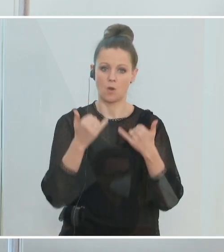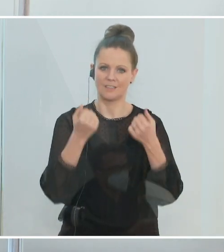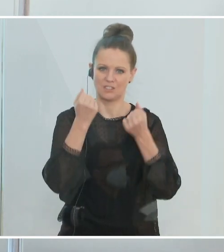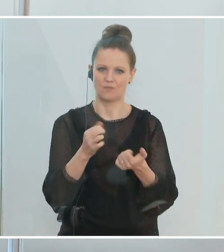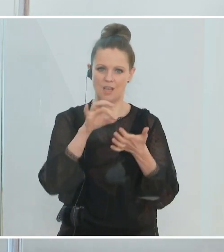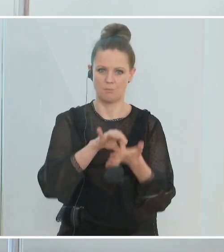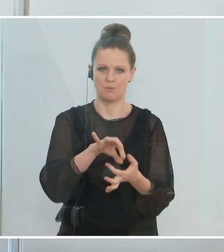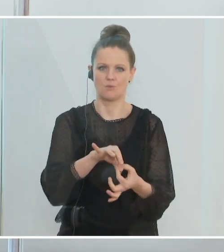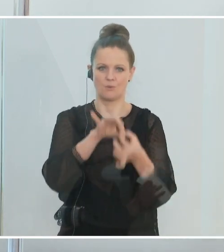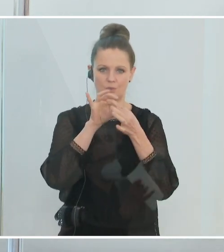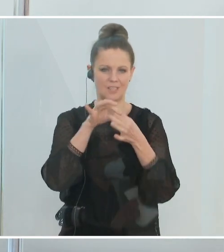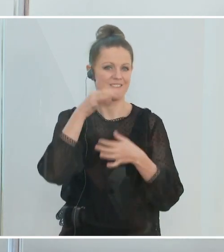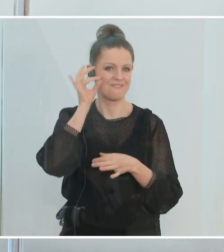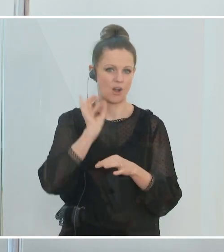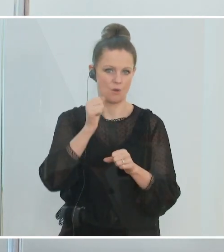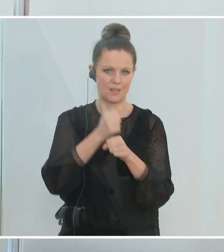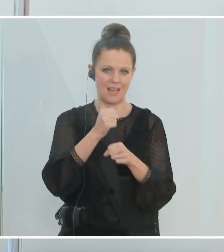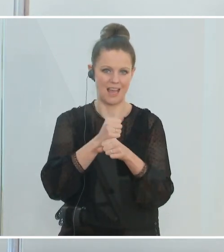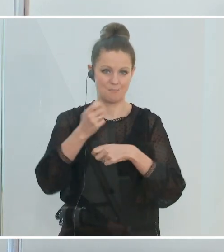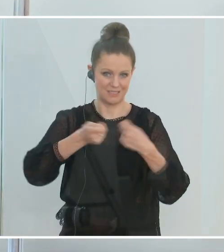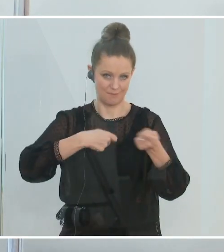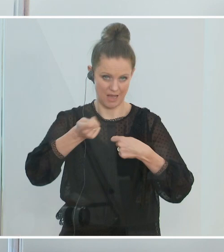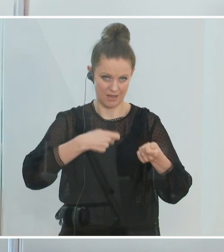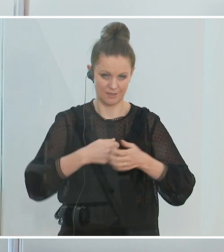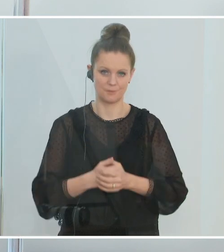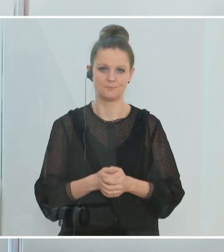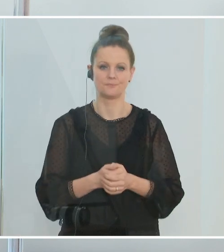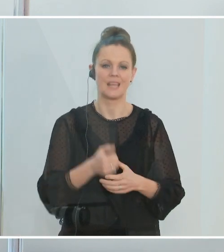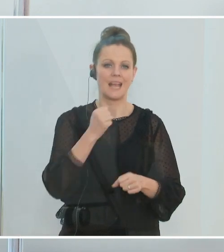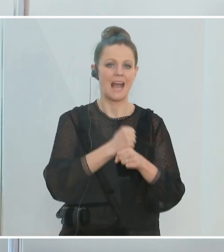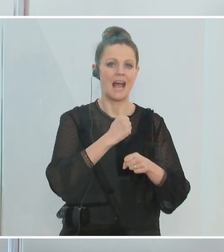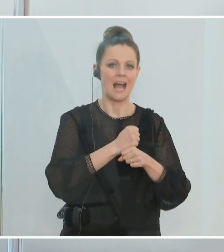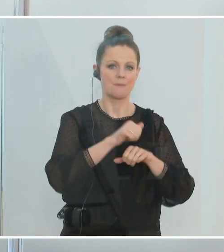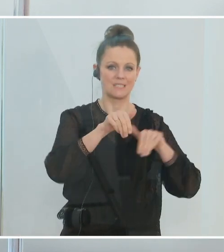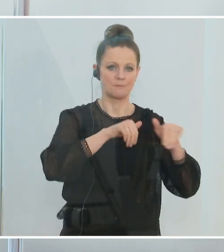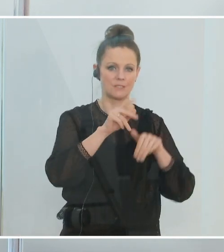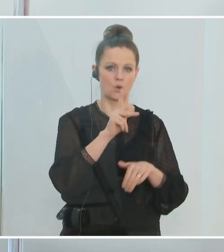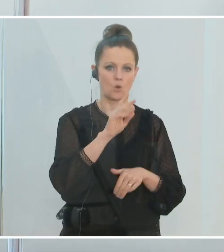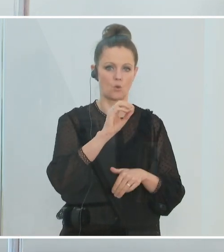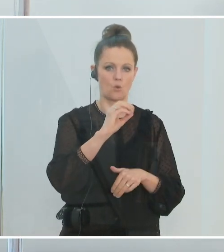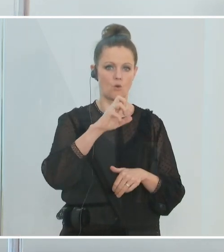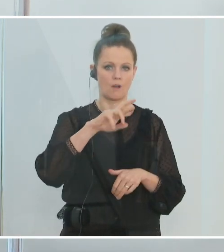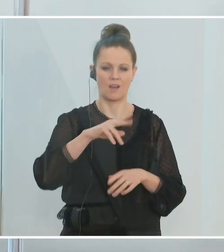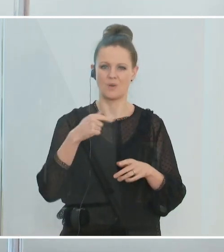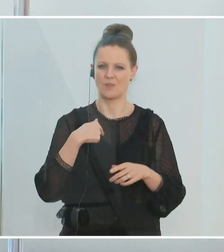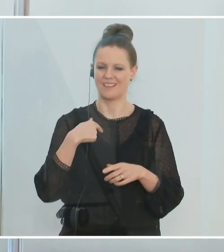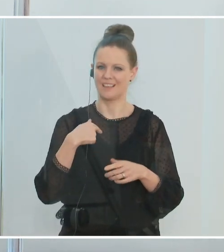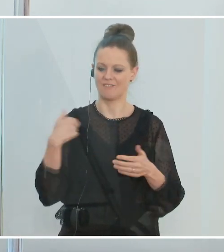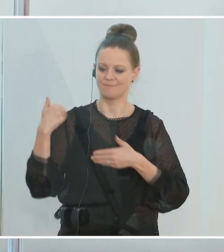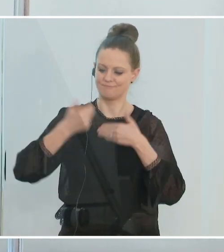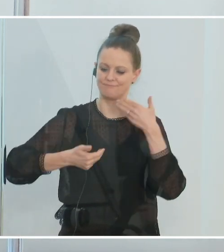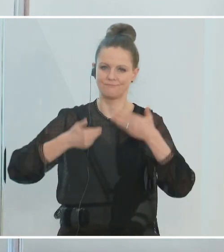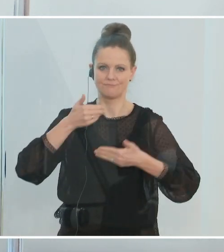auf das Thema Frauen am Arbeitsmarkt. Arbeitsminister Kocher und mir war es die letzten Wochen extrem wichtig, dass wir laufend